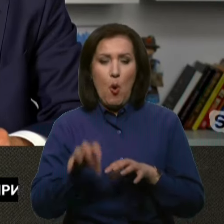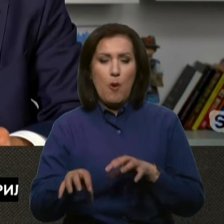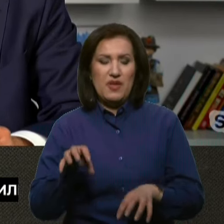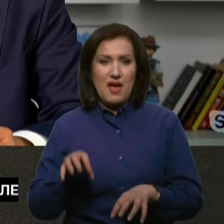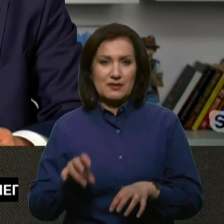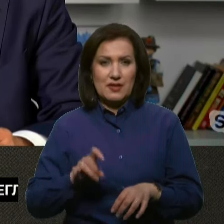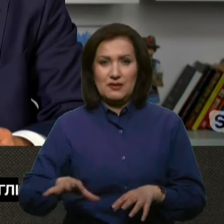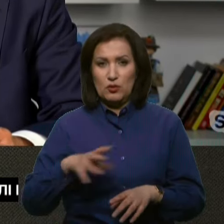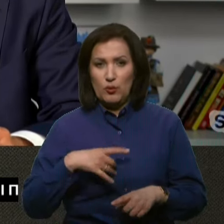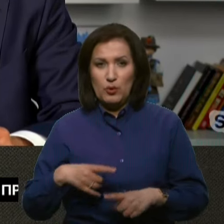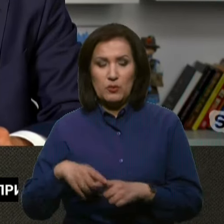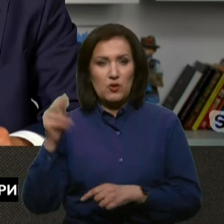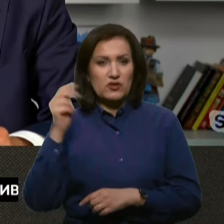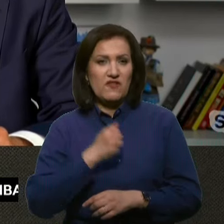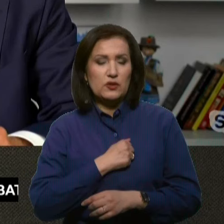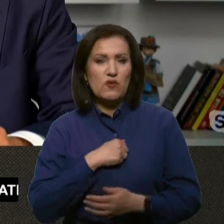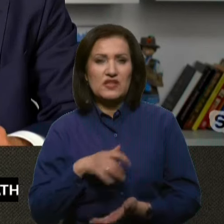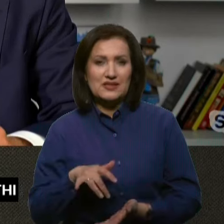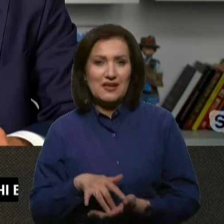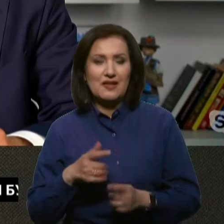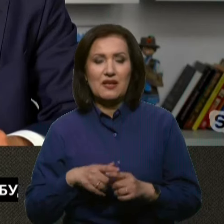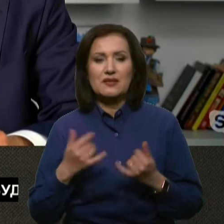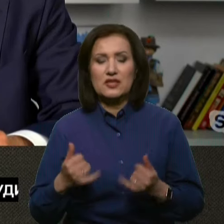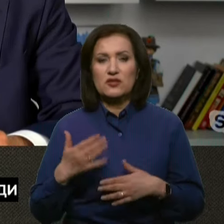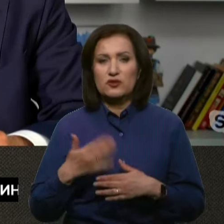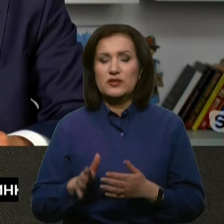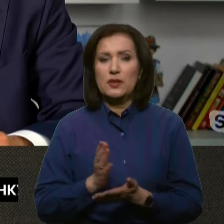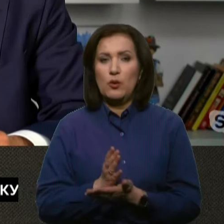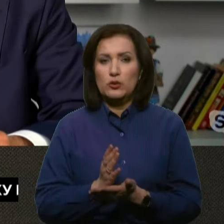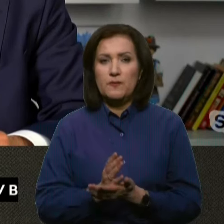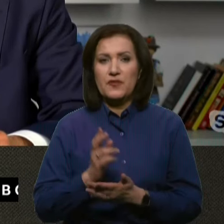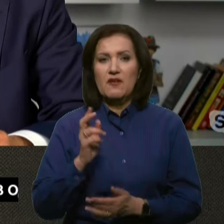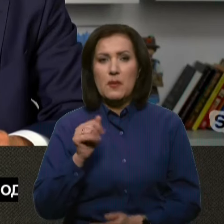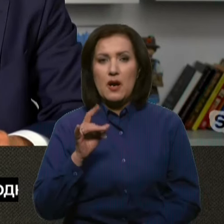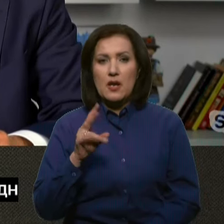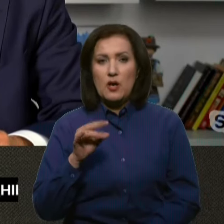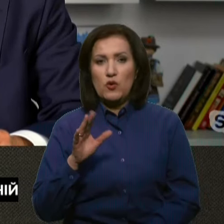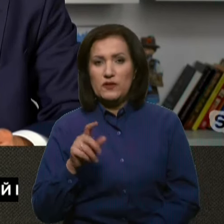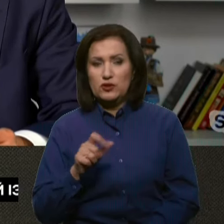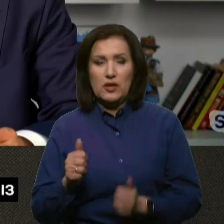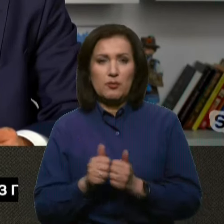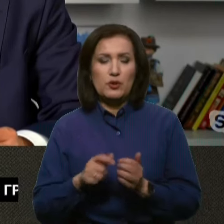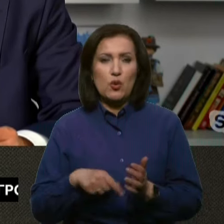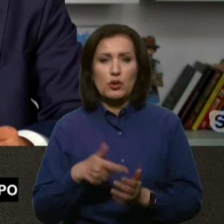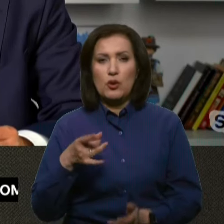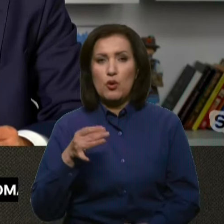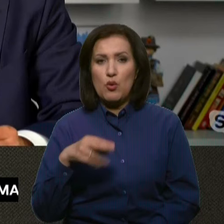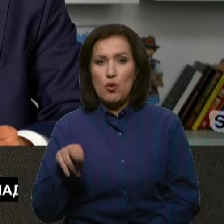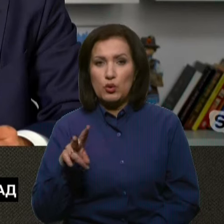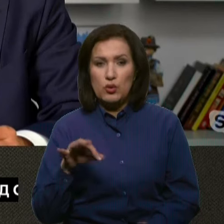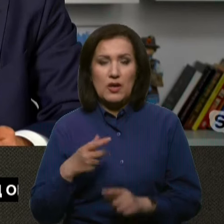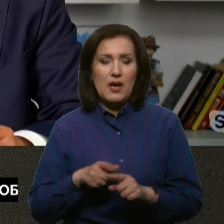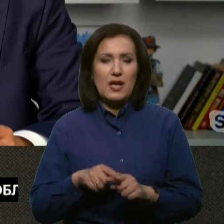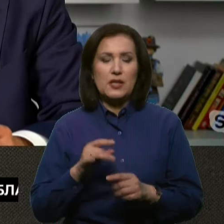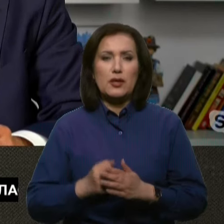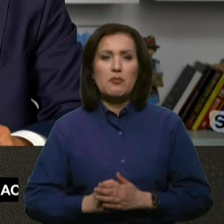Беларуси. Это и учебно-войсковые центры, которые сейчас уже находятся и у Барановичах, и под городом Гродно. Это